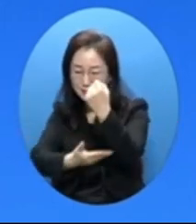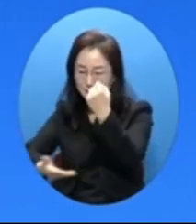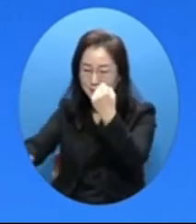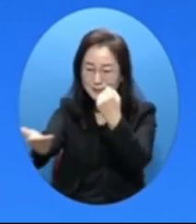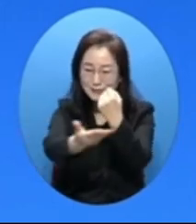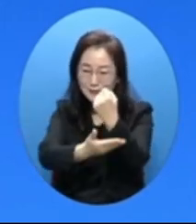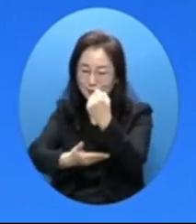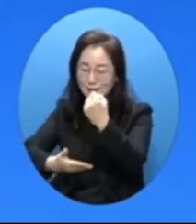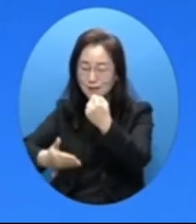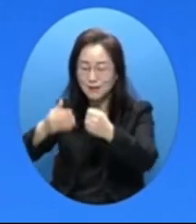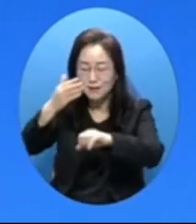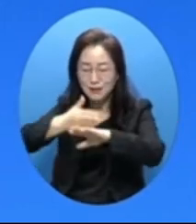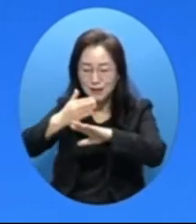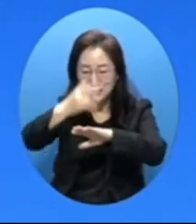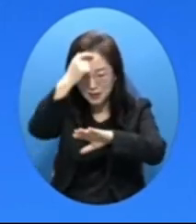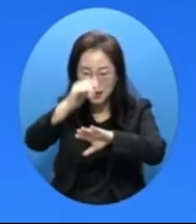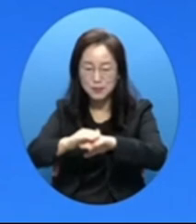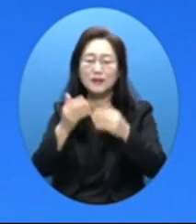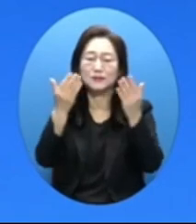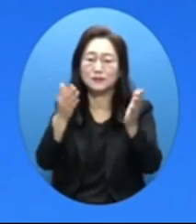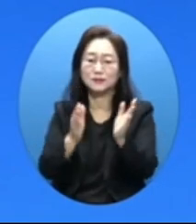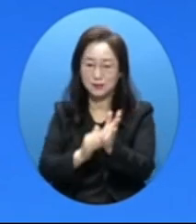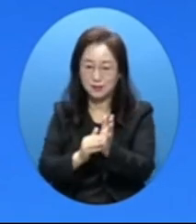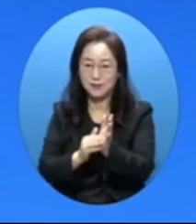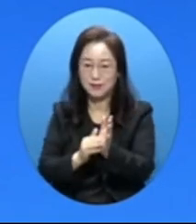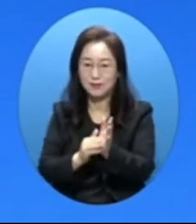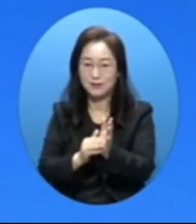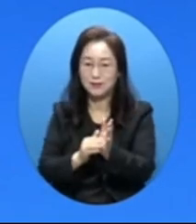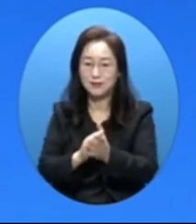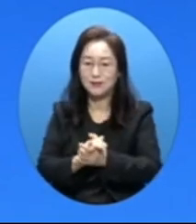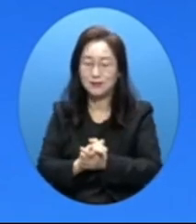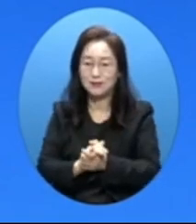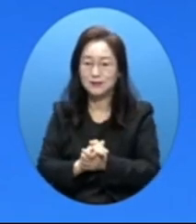추석 감사 예배를 드리는데 본인들을